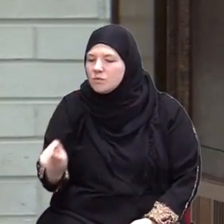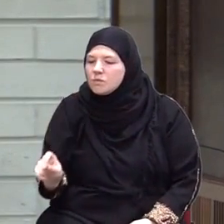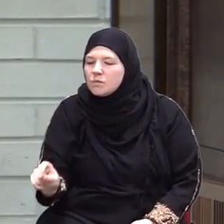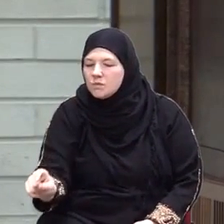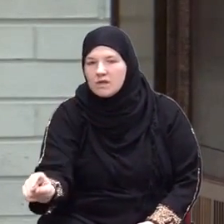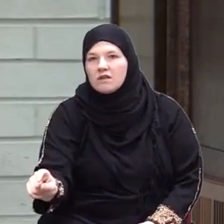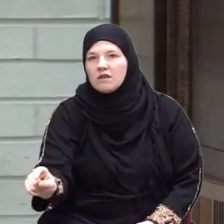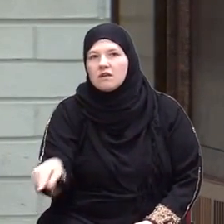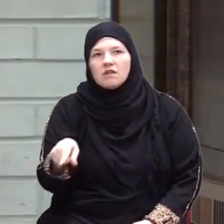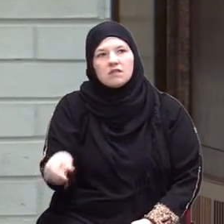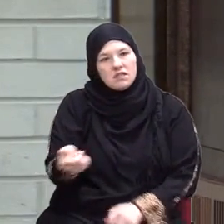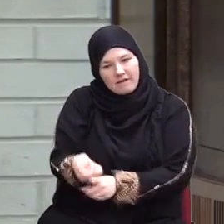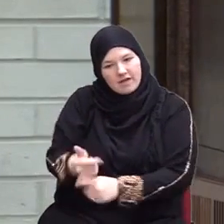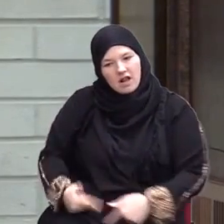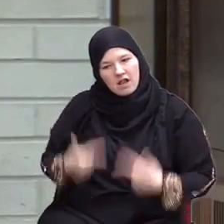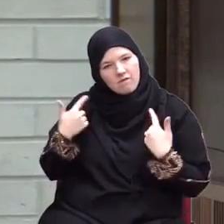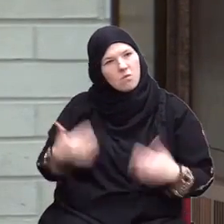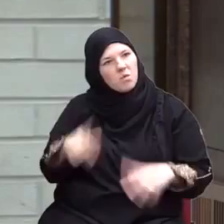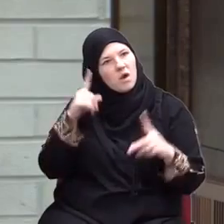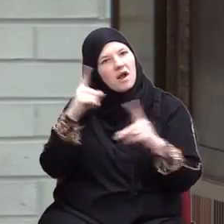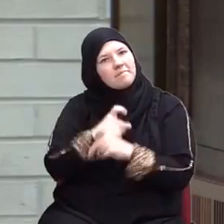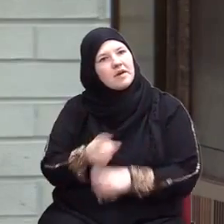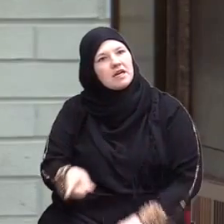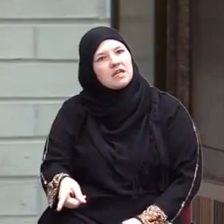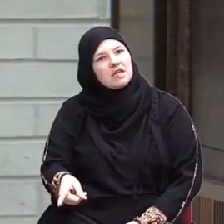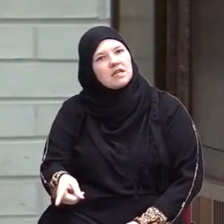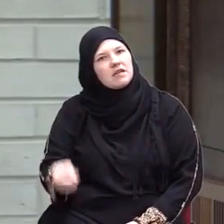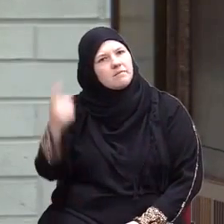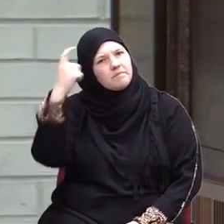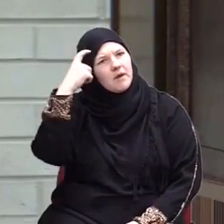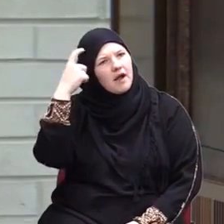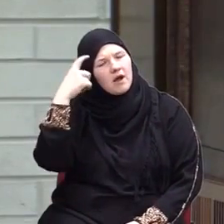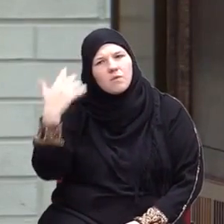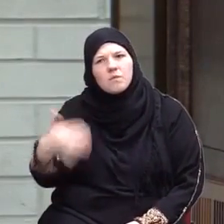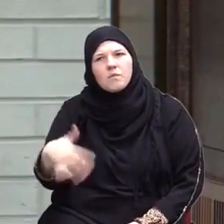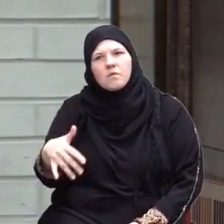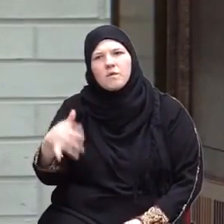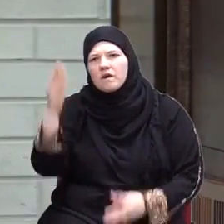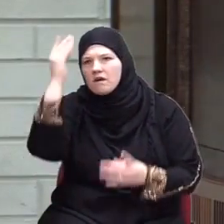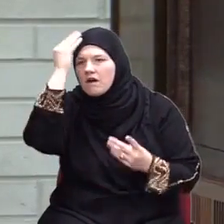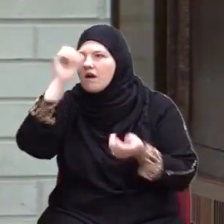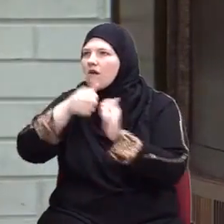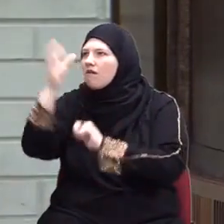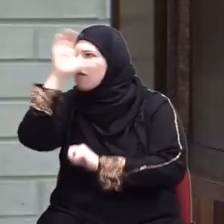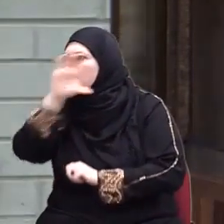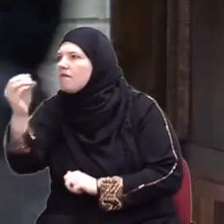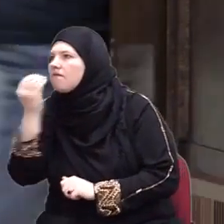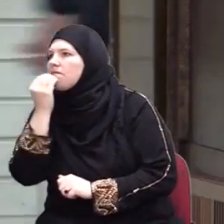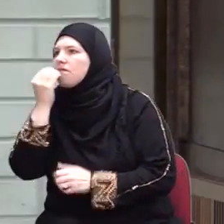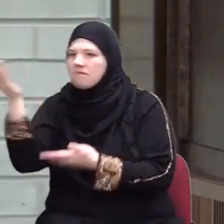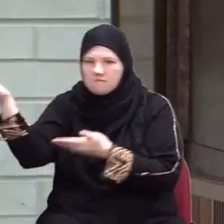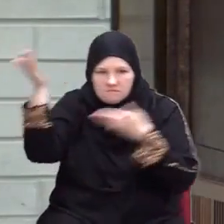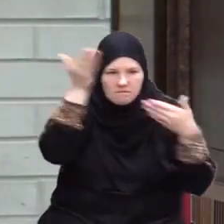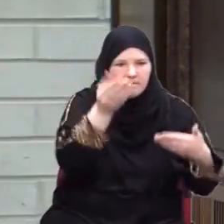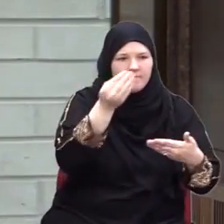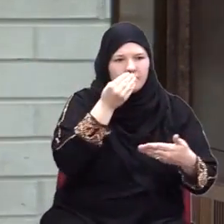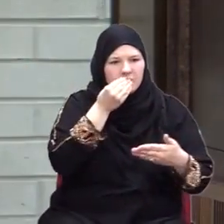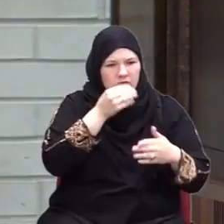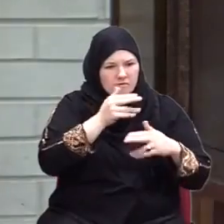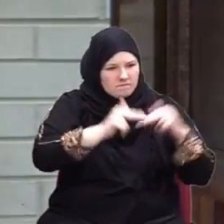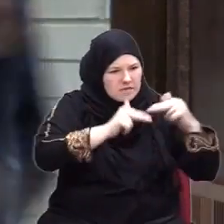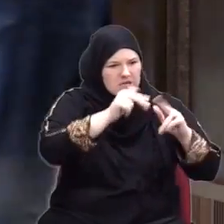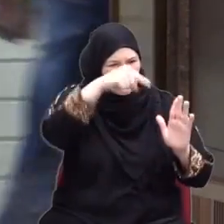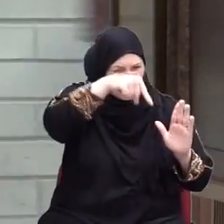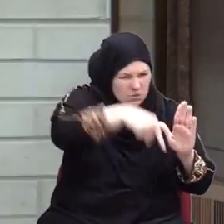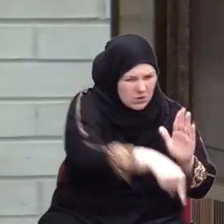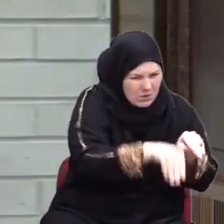الْأَمْثَالِ. Don't you offer Allah examples or parables or